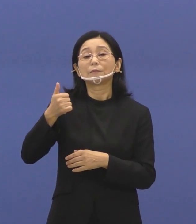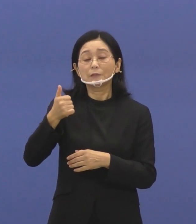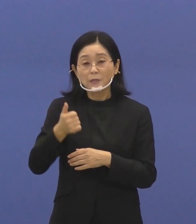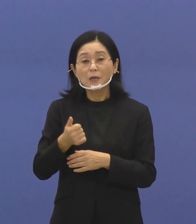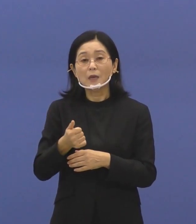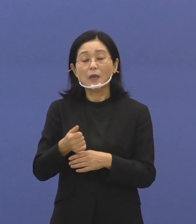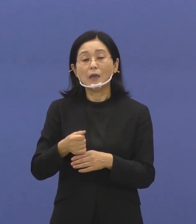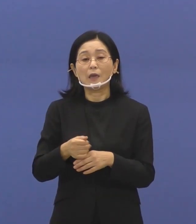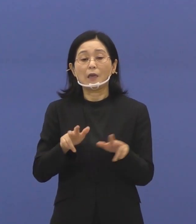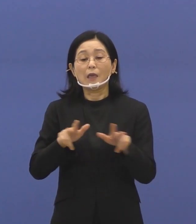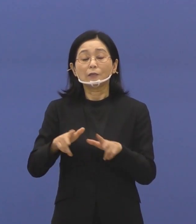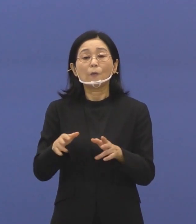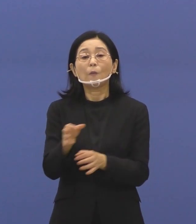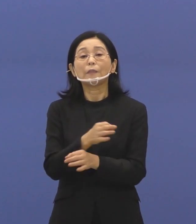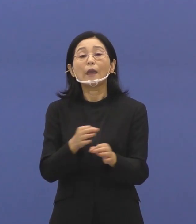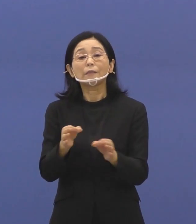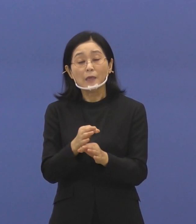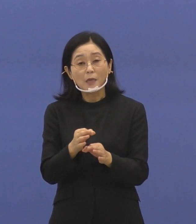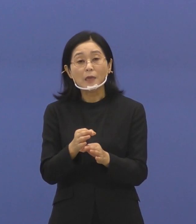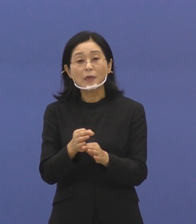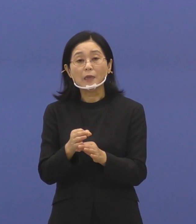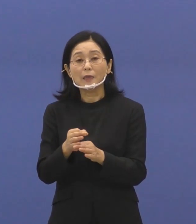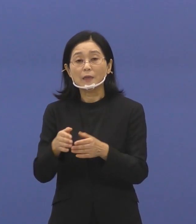思うんですけど、改めてその、